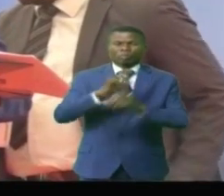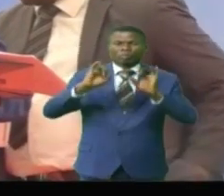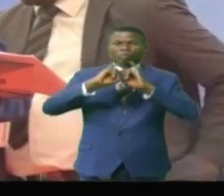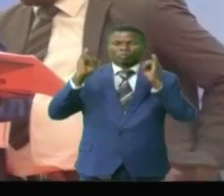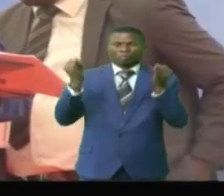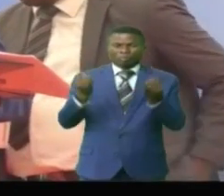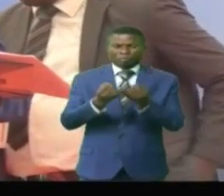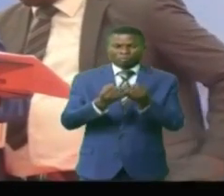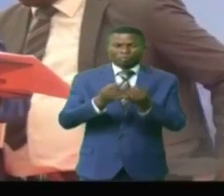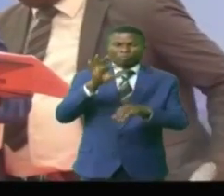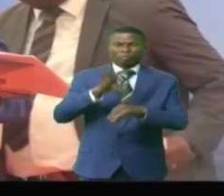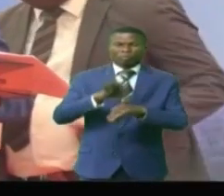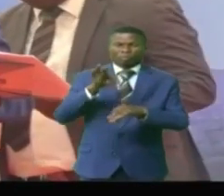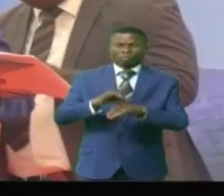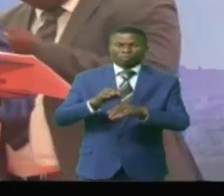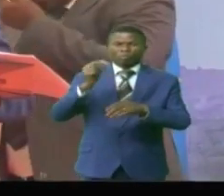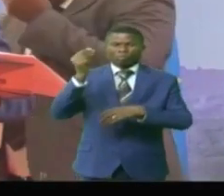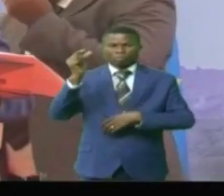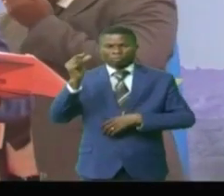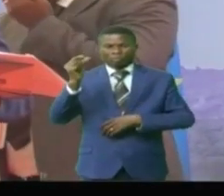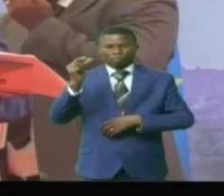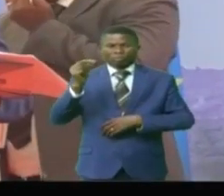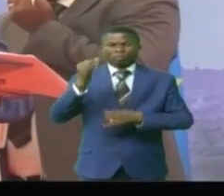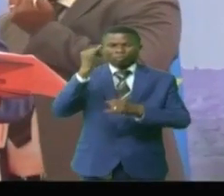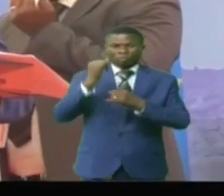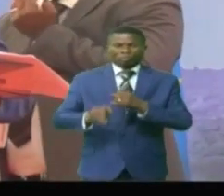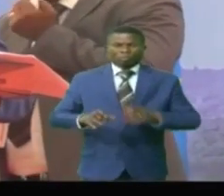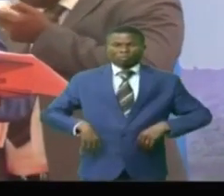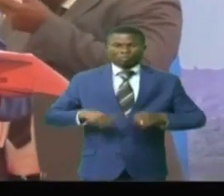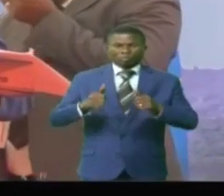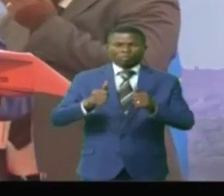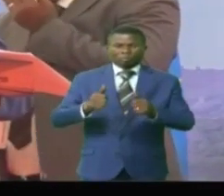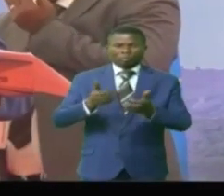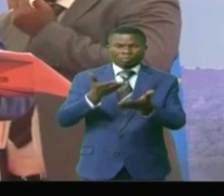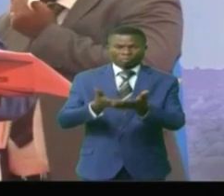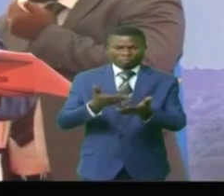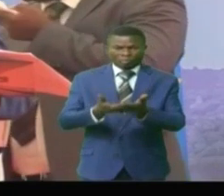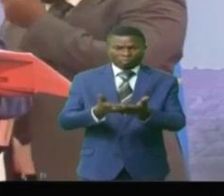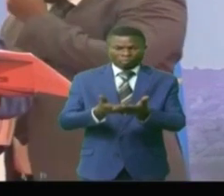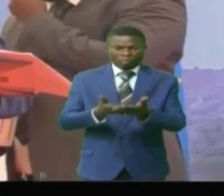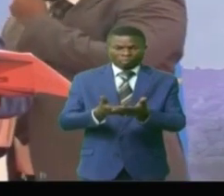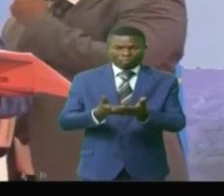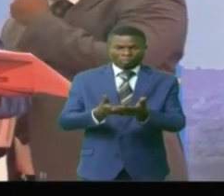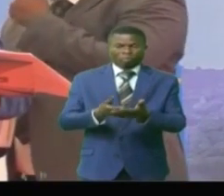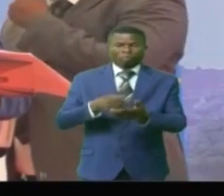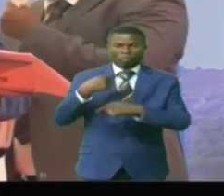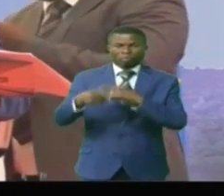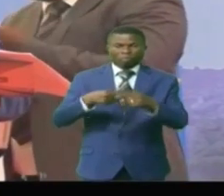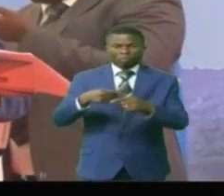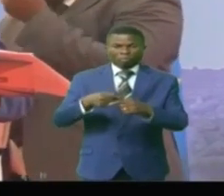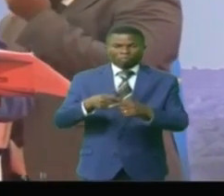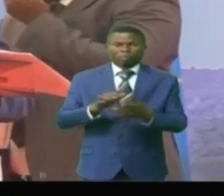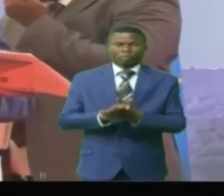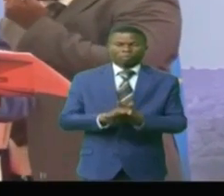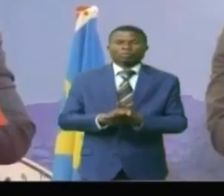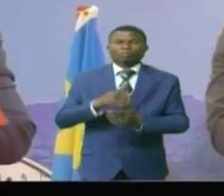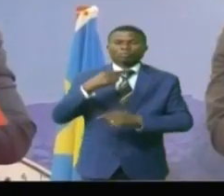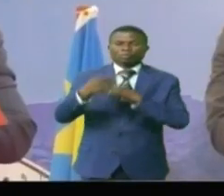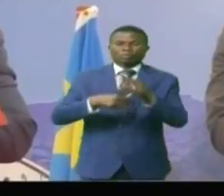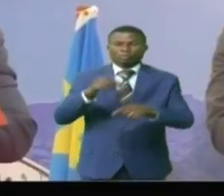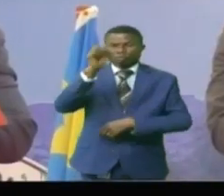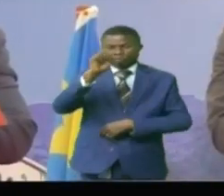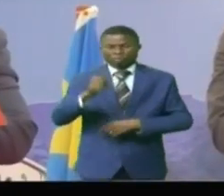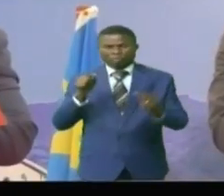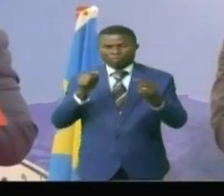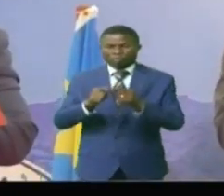les ouvertures des carrières et mines, la fin des vies de ces dernières qui vont de 30 à plus de 100 ans pour 5 ans.